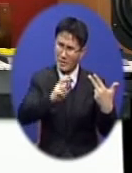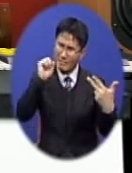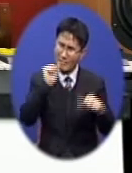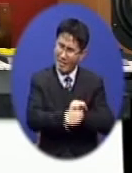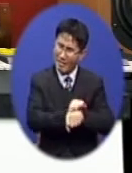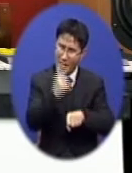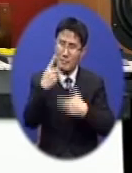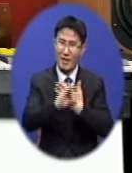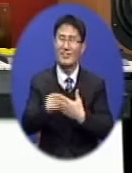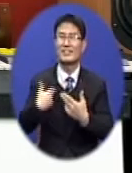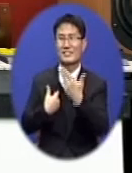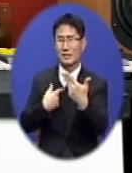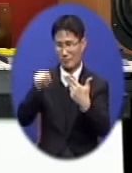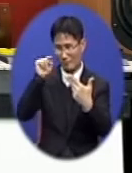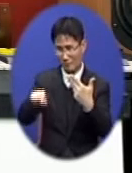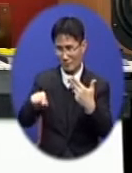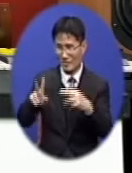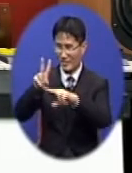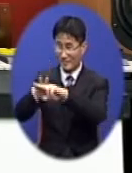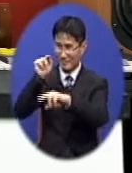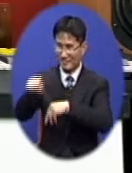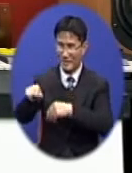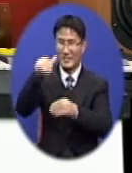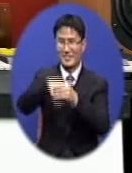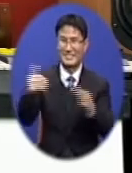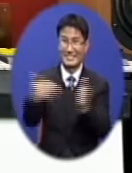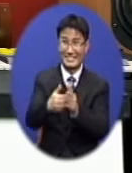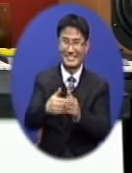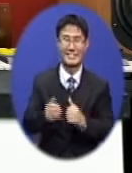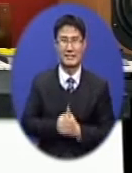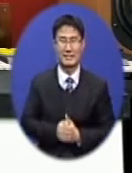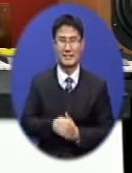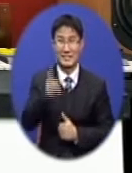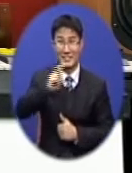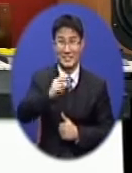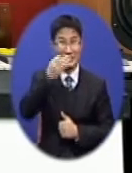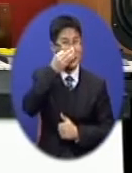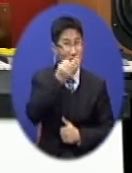네. 여러분들 7번 누르시고, 우물정자를 누르시면 심사 완료됩니다. 아, 그렇습니다. 음악 네. 드리겠습니다. 음악 주세요.